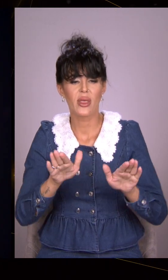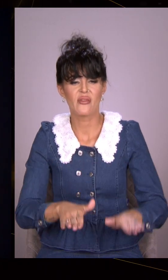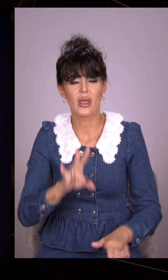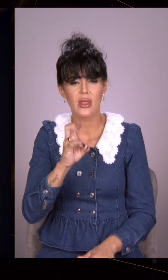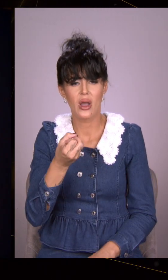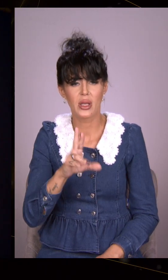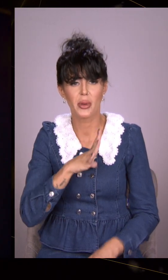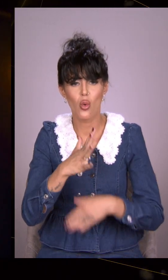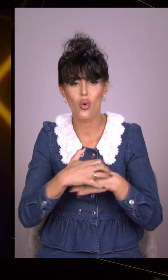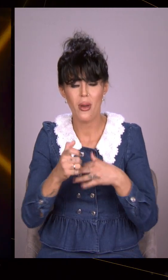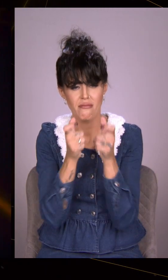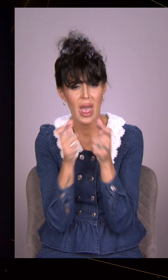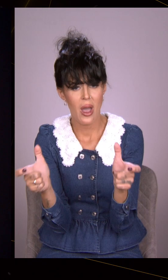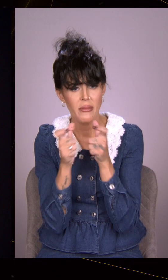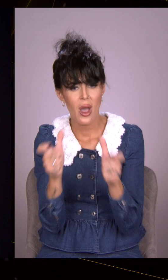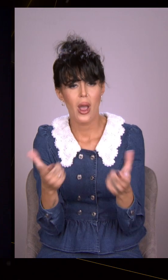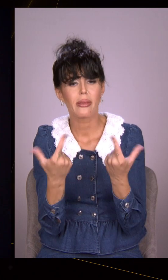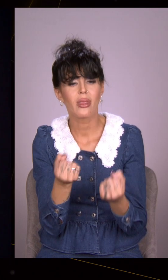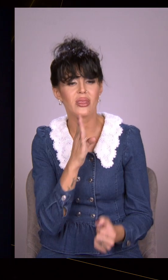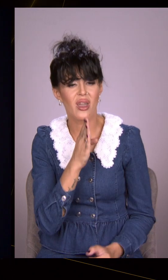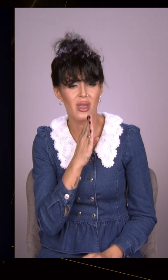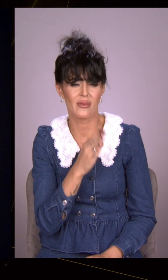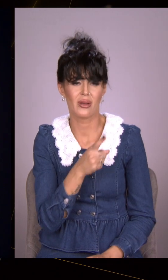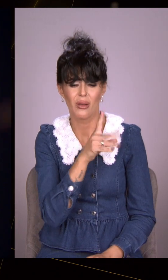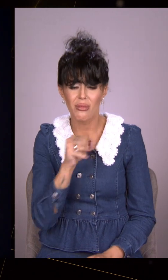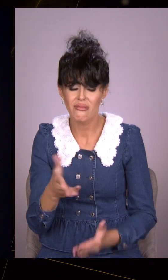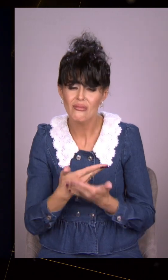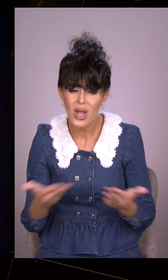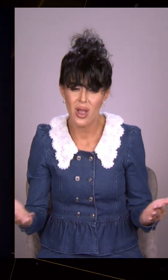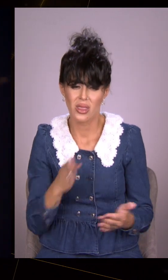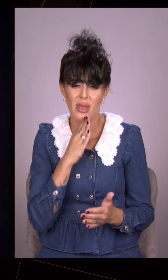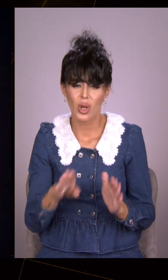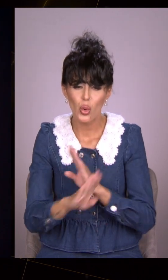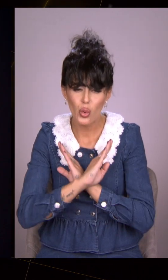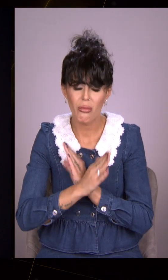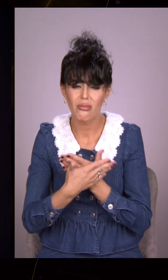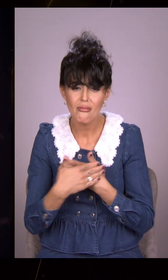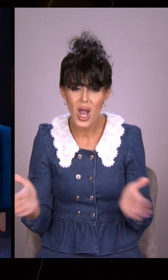воплем кричали. Я їм сказала, немає її більше.